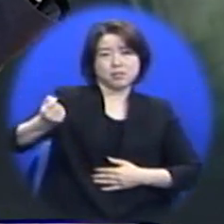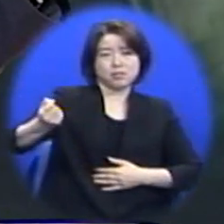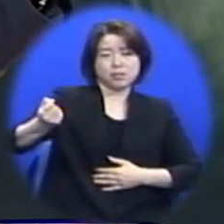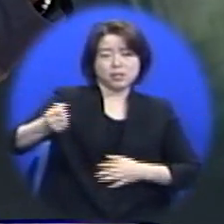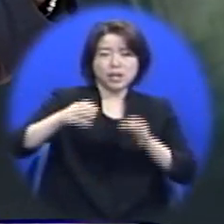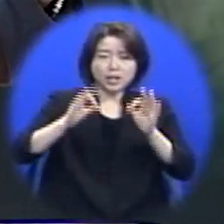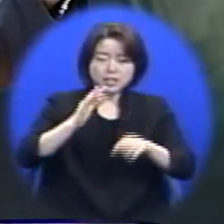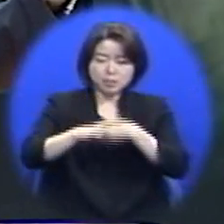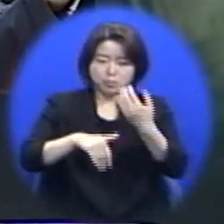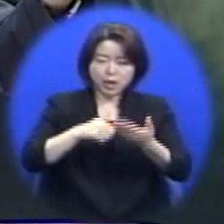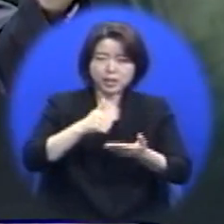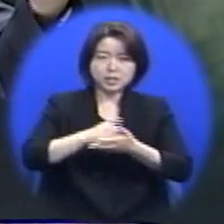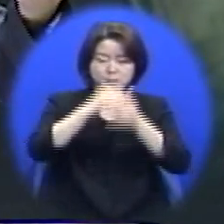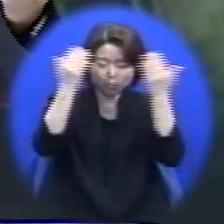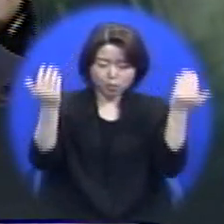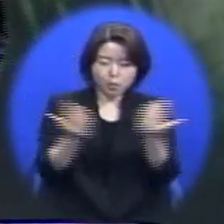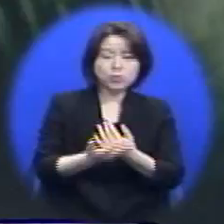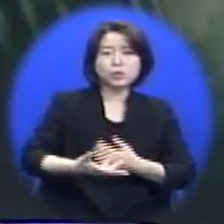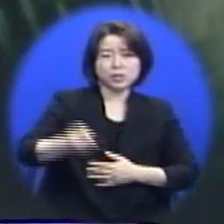것이에요.